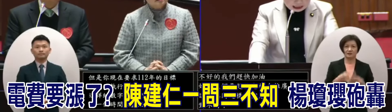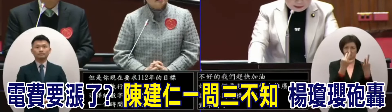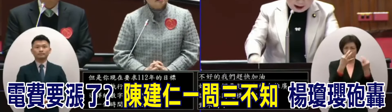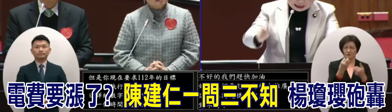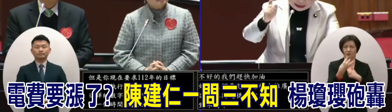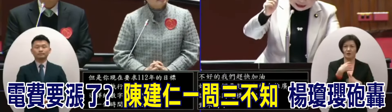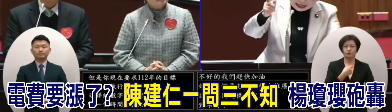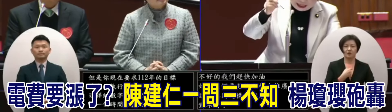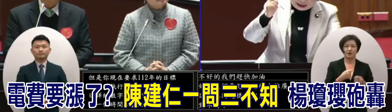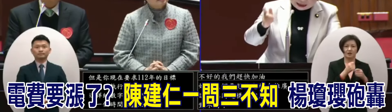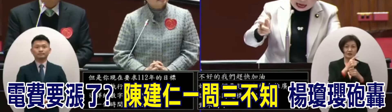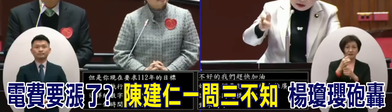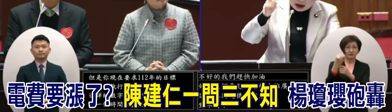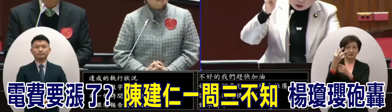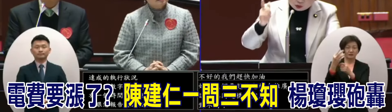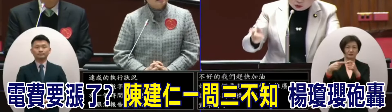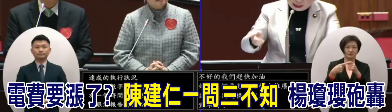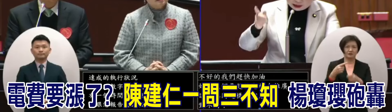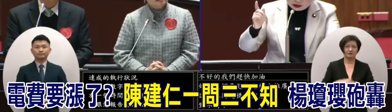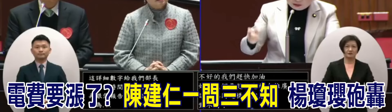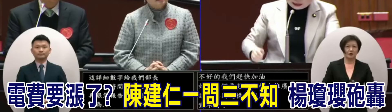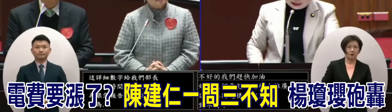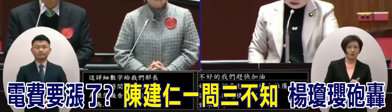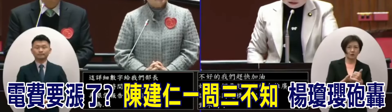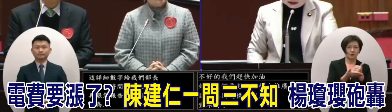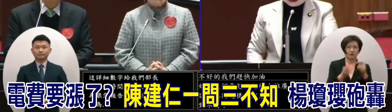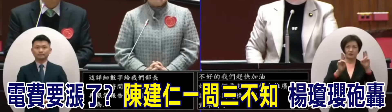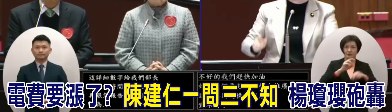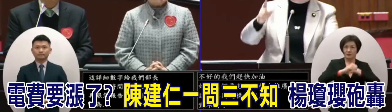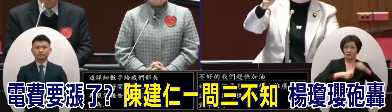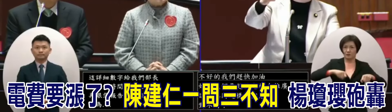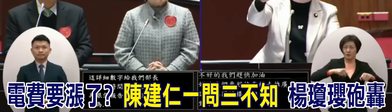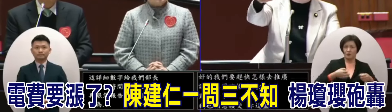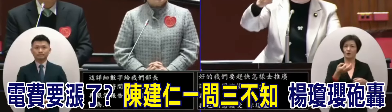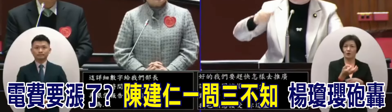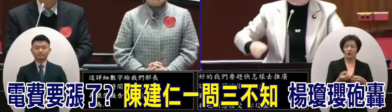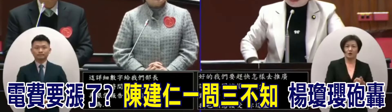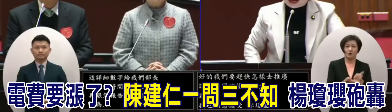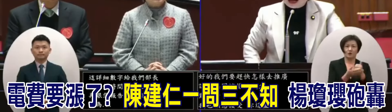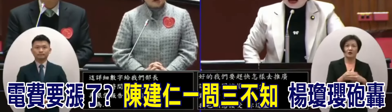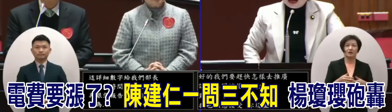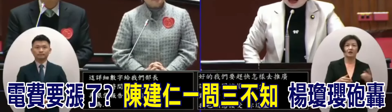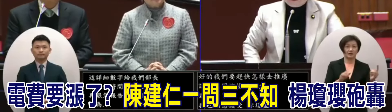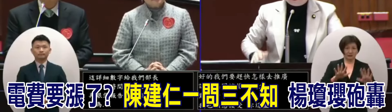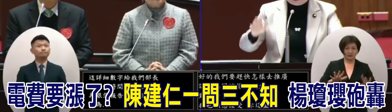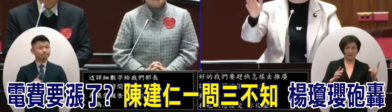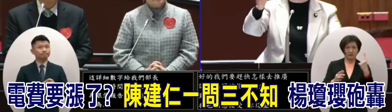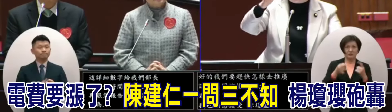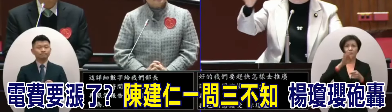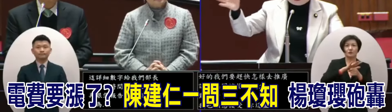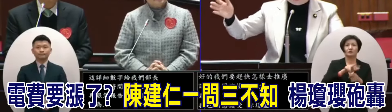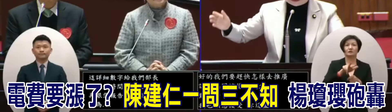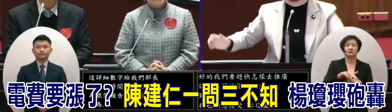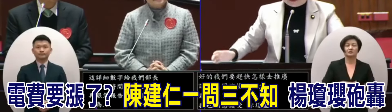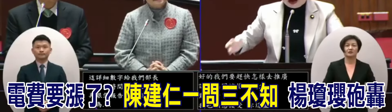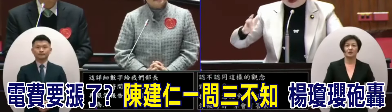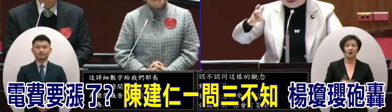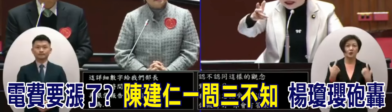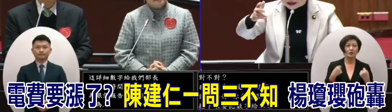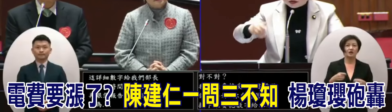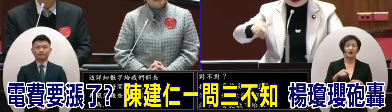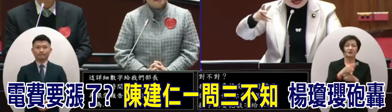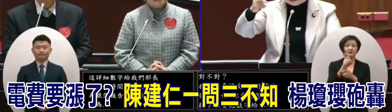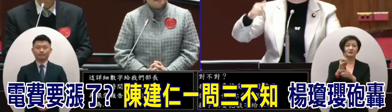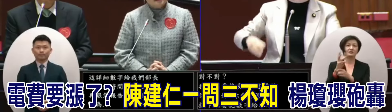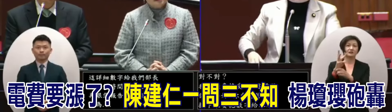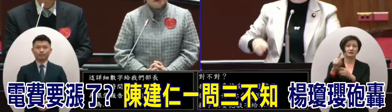啊、哦。113年，你强化鼓励购买电动车，现在一台是补7000嘛？ 是 啊，不乃是供113年补，我们